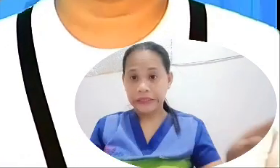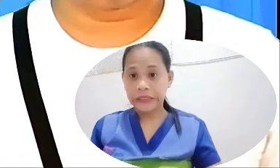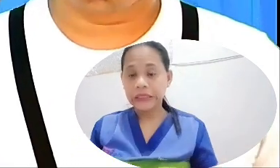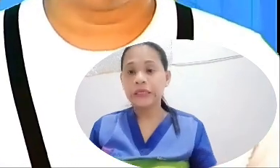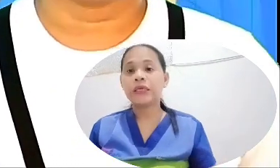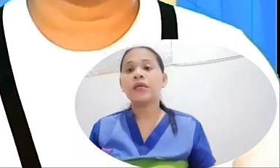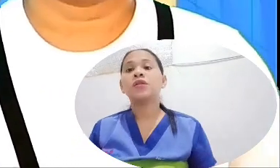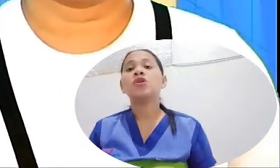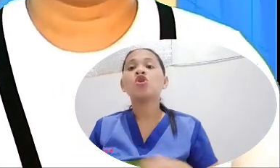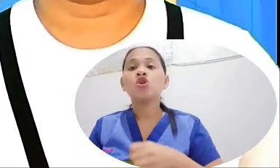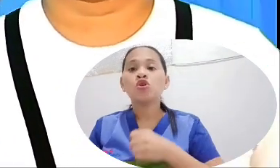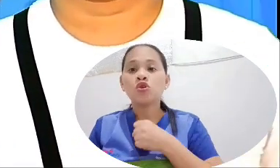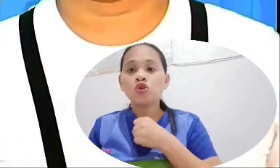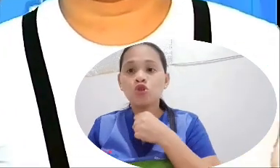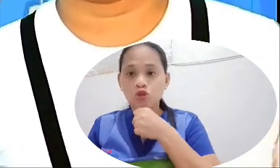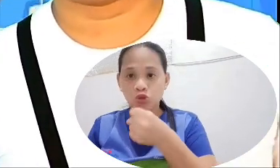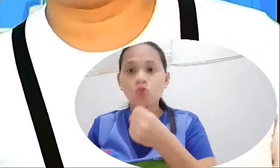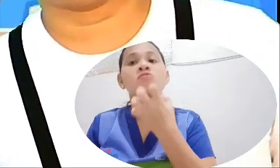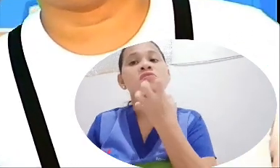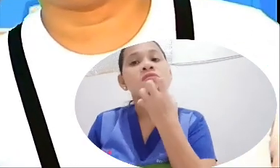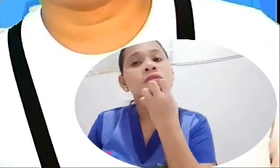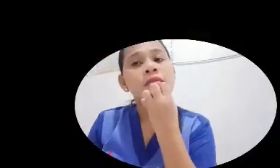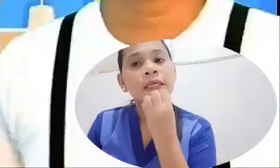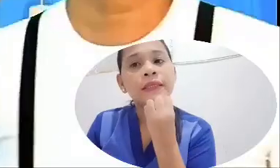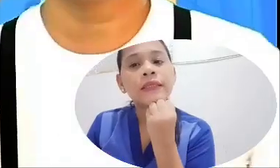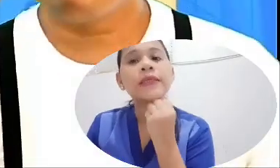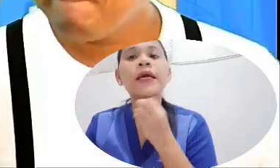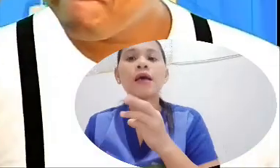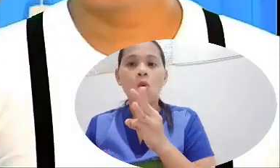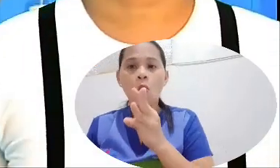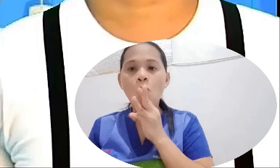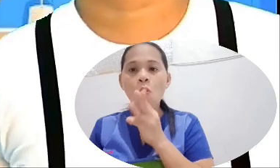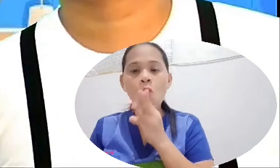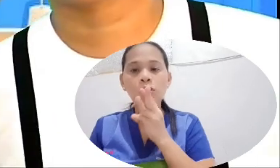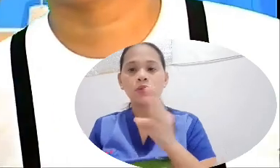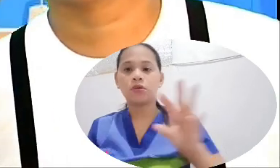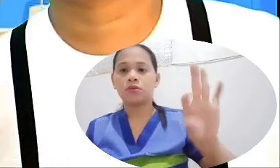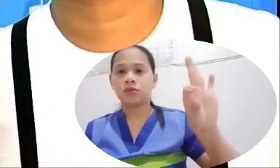ang pagtitipid ng tubig. Siyam.